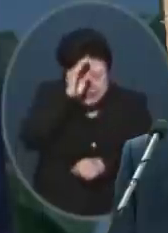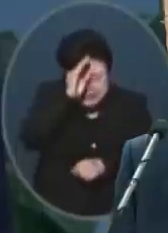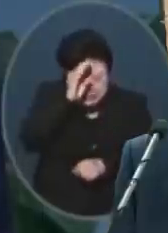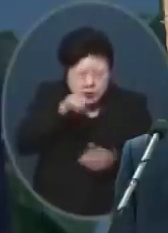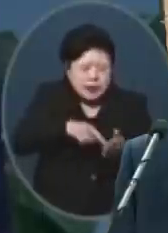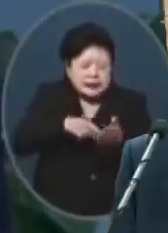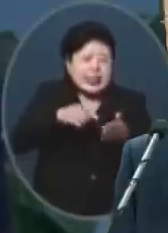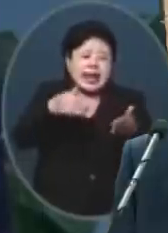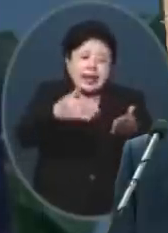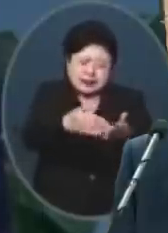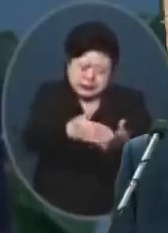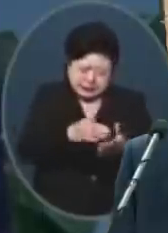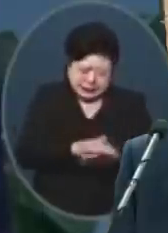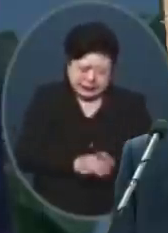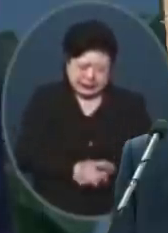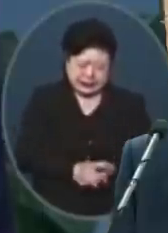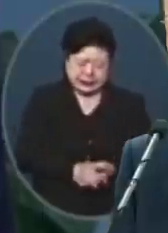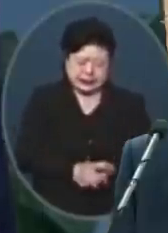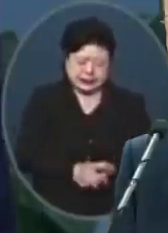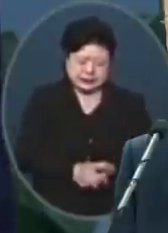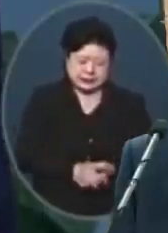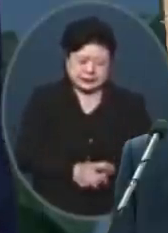질병을 다 청산해 버렸습니다